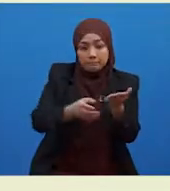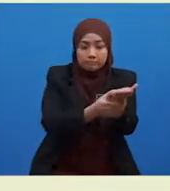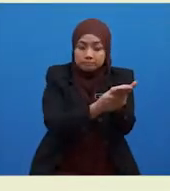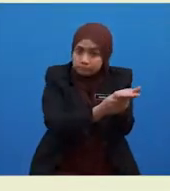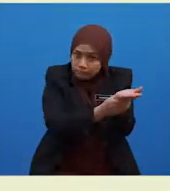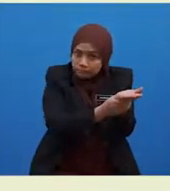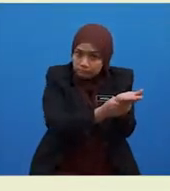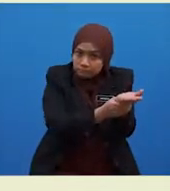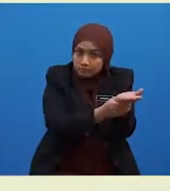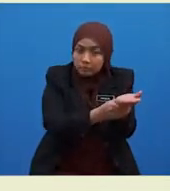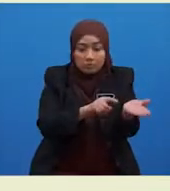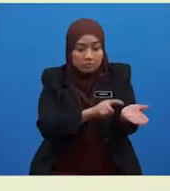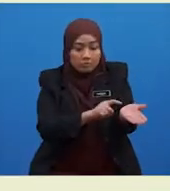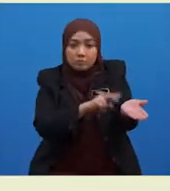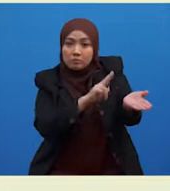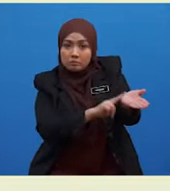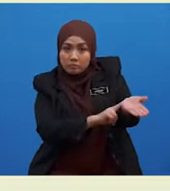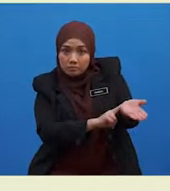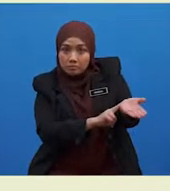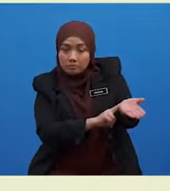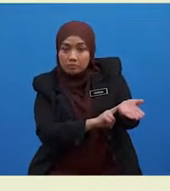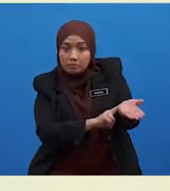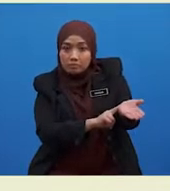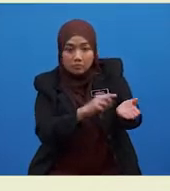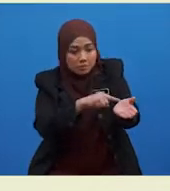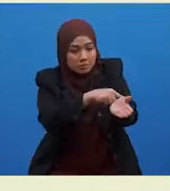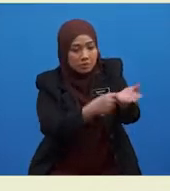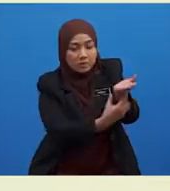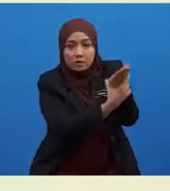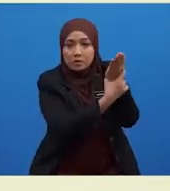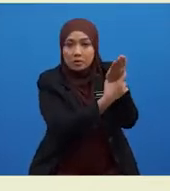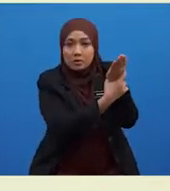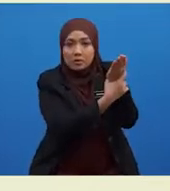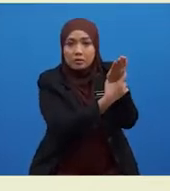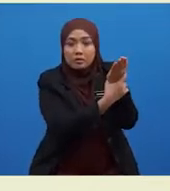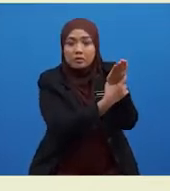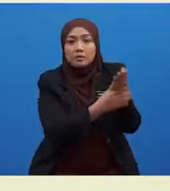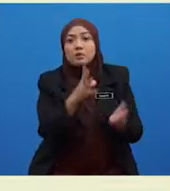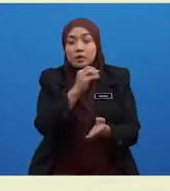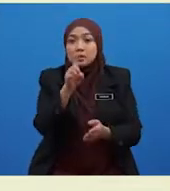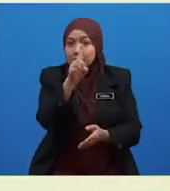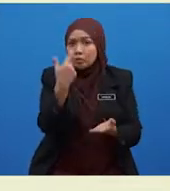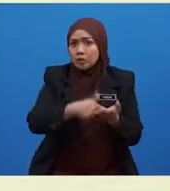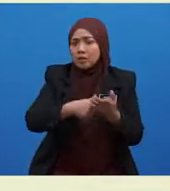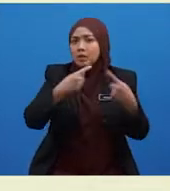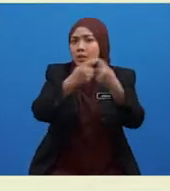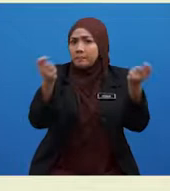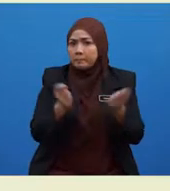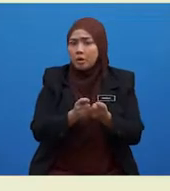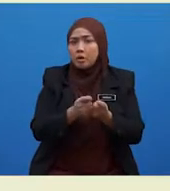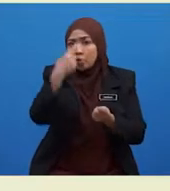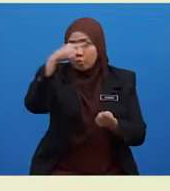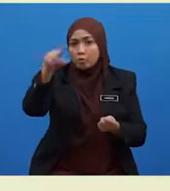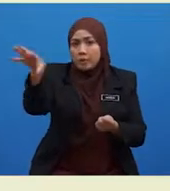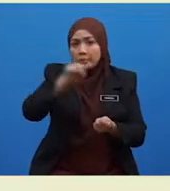nadi di arteri radial, iaitu di pergelangan tangan. Satu lagi tempat yang paling sesuai